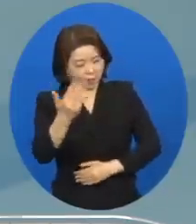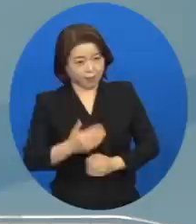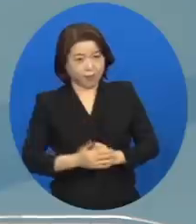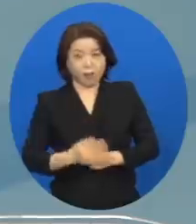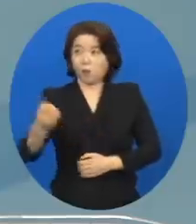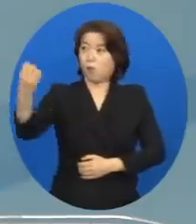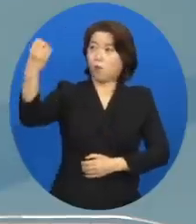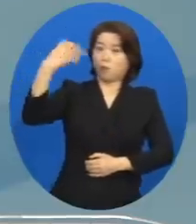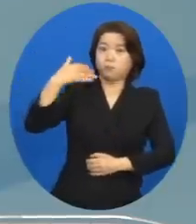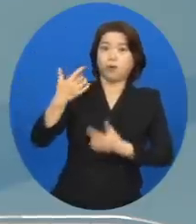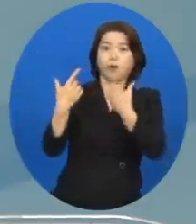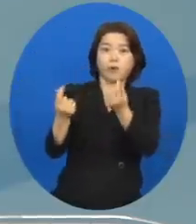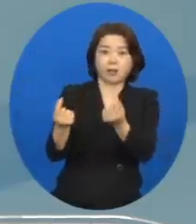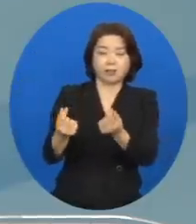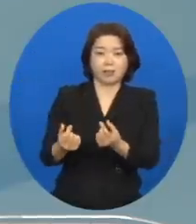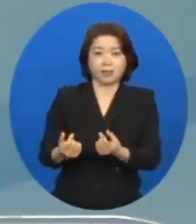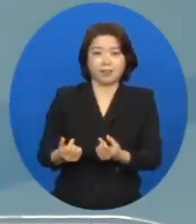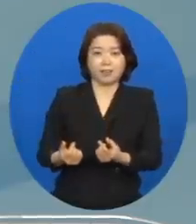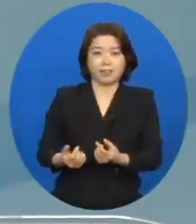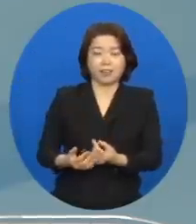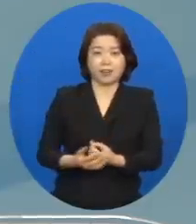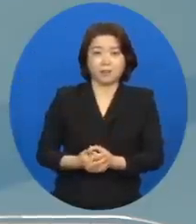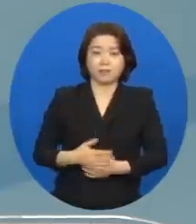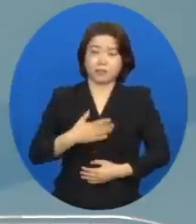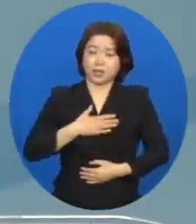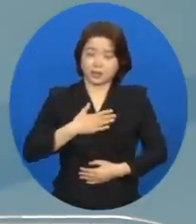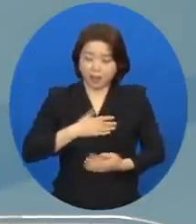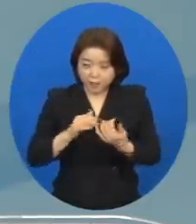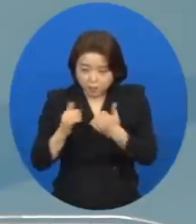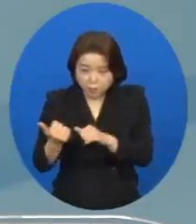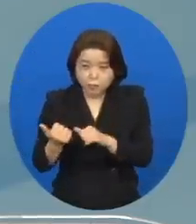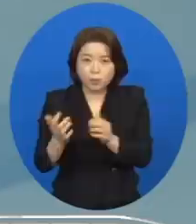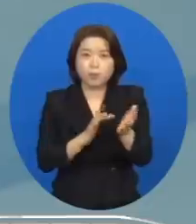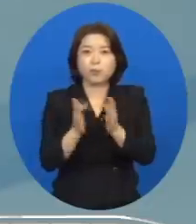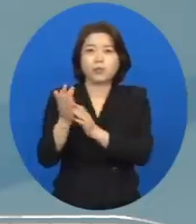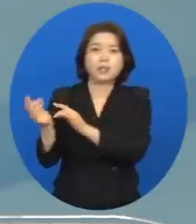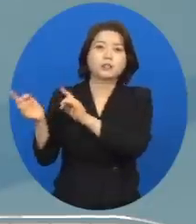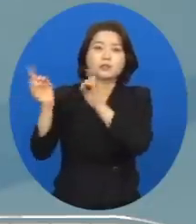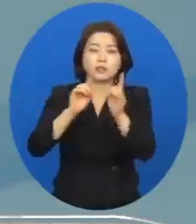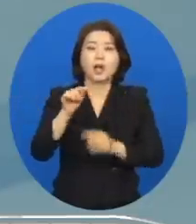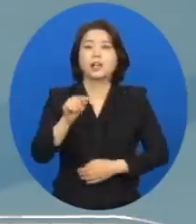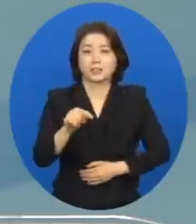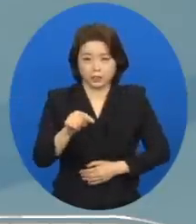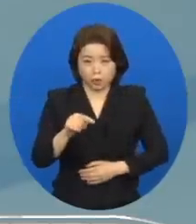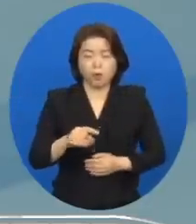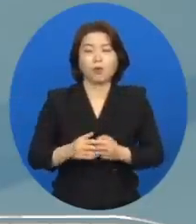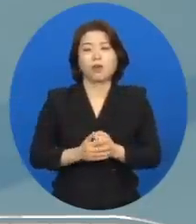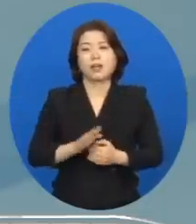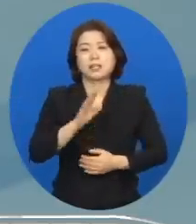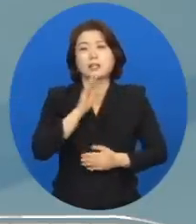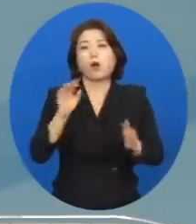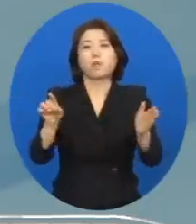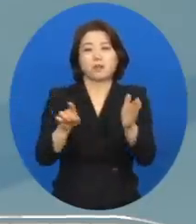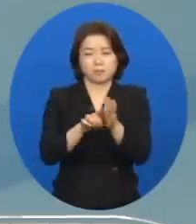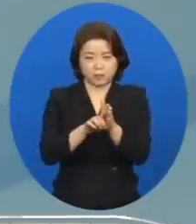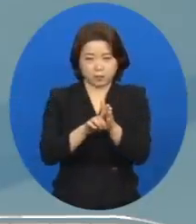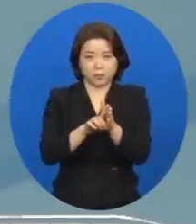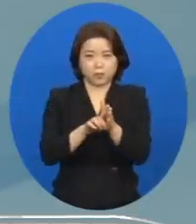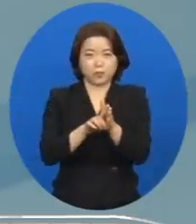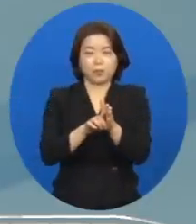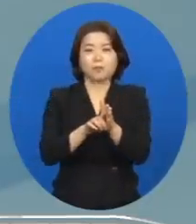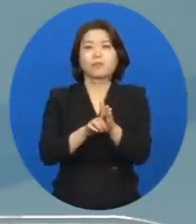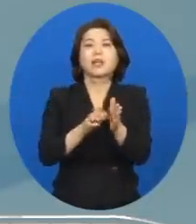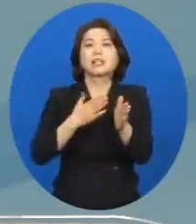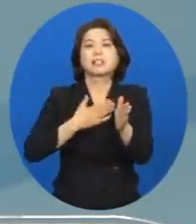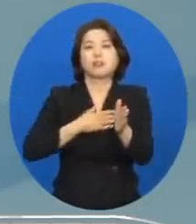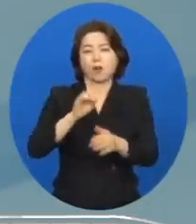그렇게 말씀하신다. 정말 나는 죽고 예수로 사는 것을 정말 믿고 저